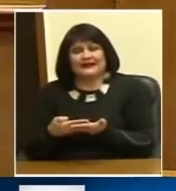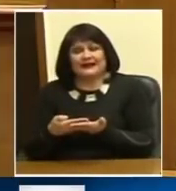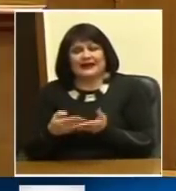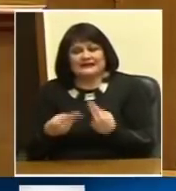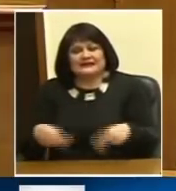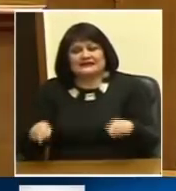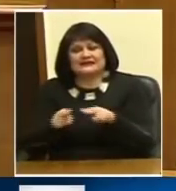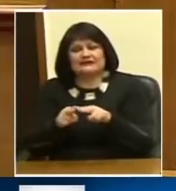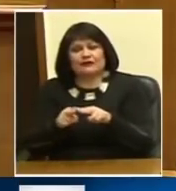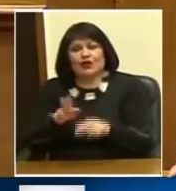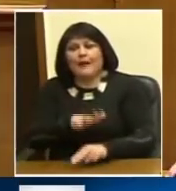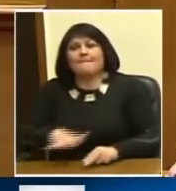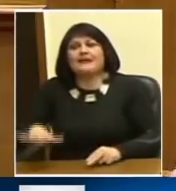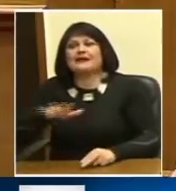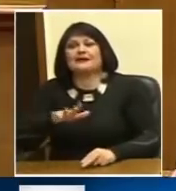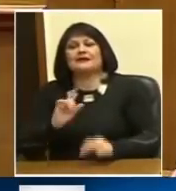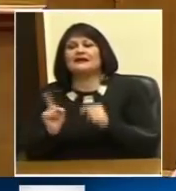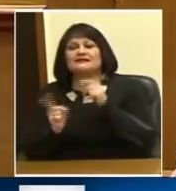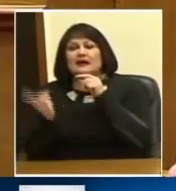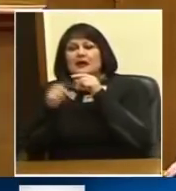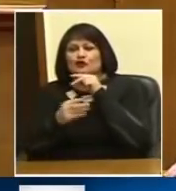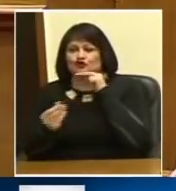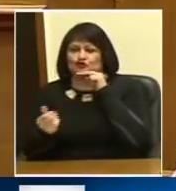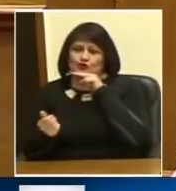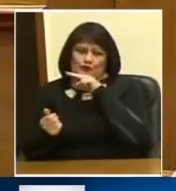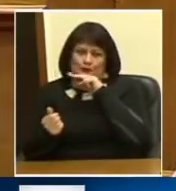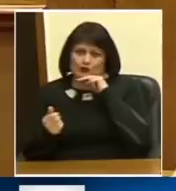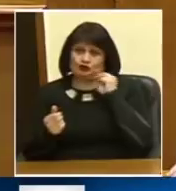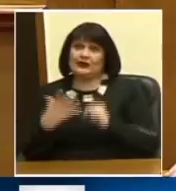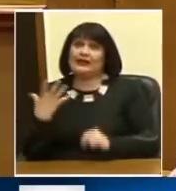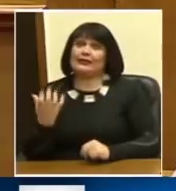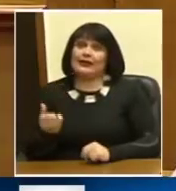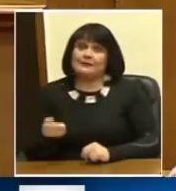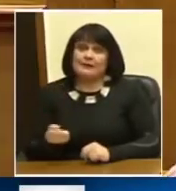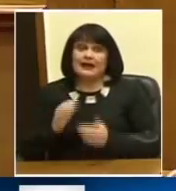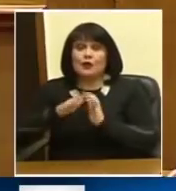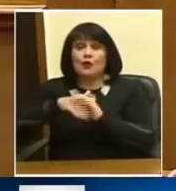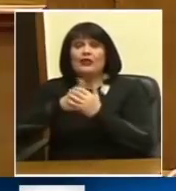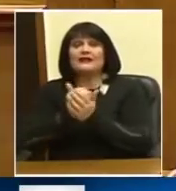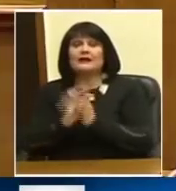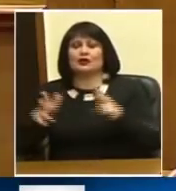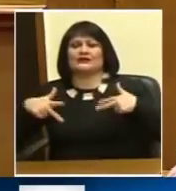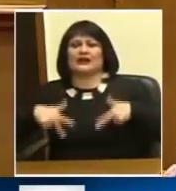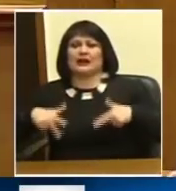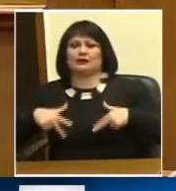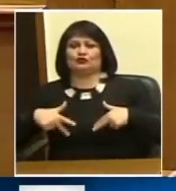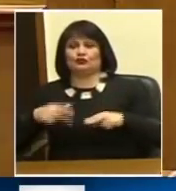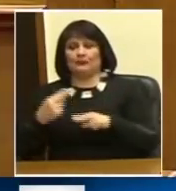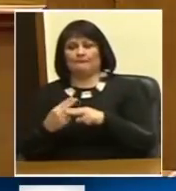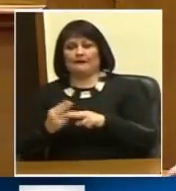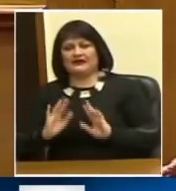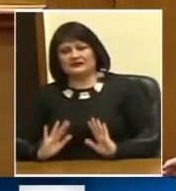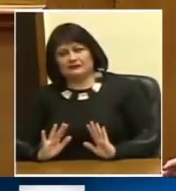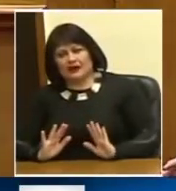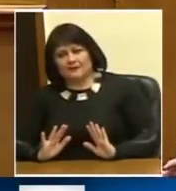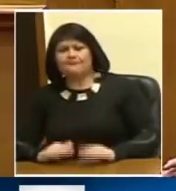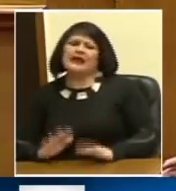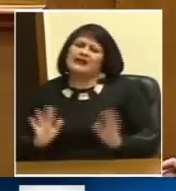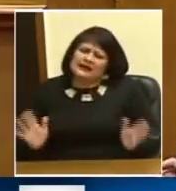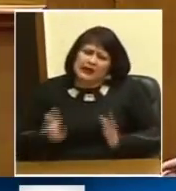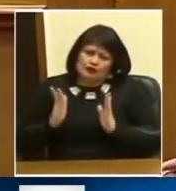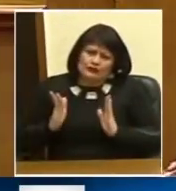της Επικρατείας. Διότι θα υπάρχει διακηρυγμένη η ουδετερότητα του κράτους. Και, εν πάση περιπτώσει, δεν